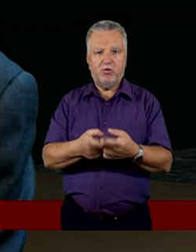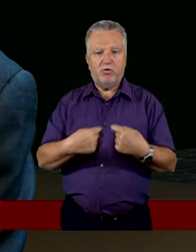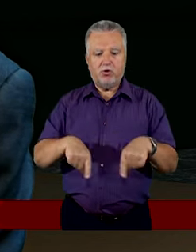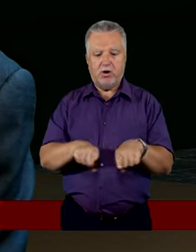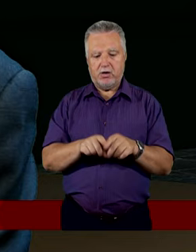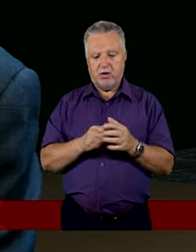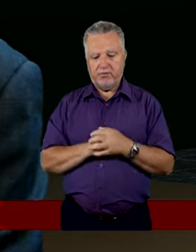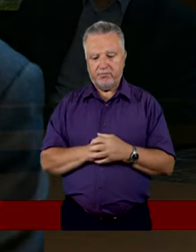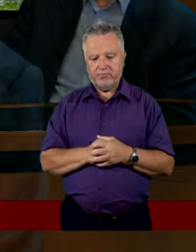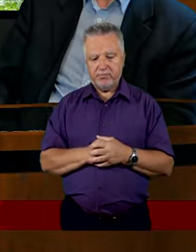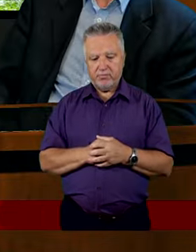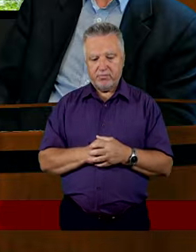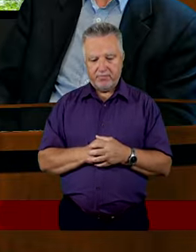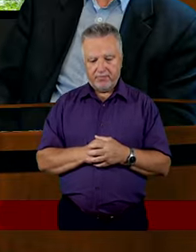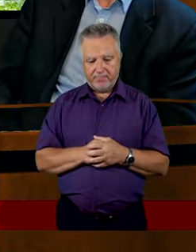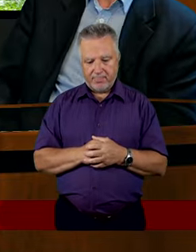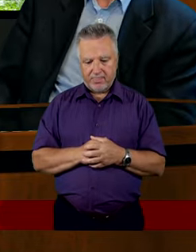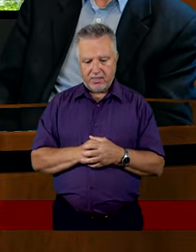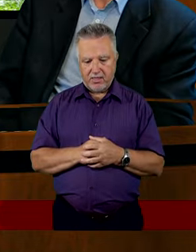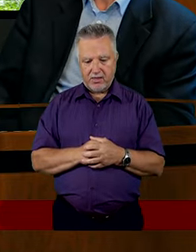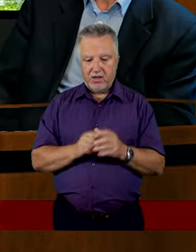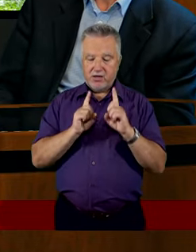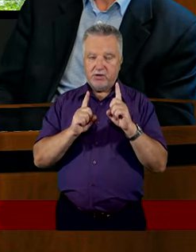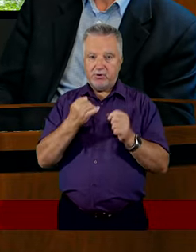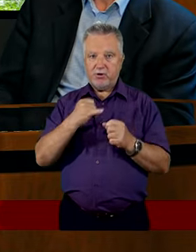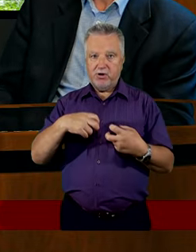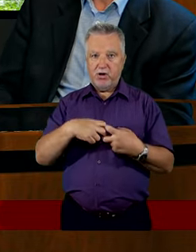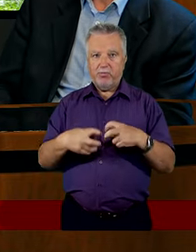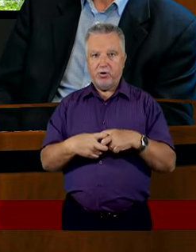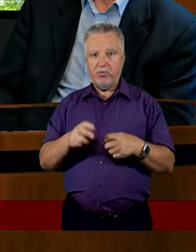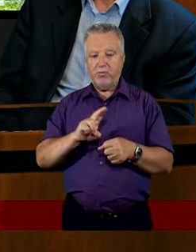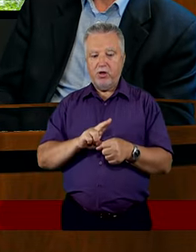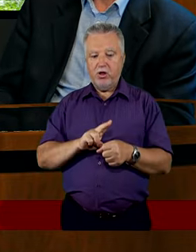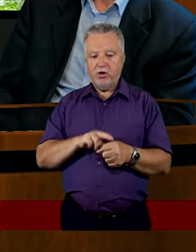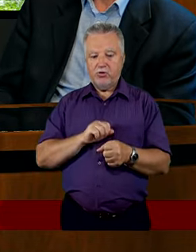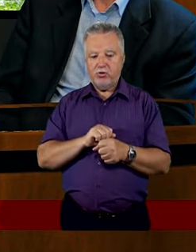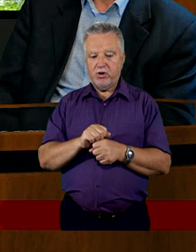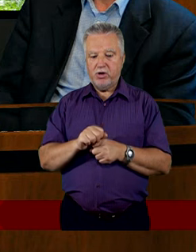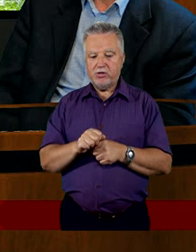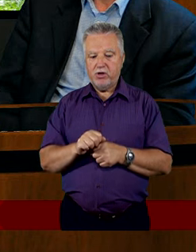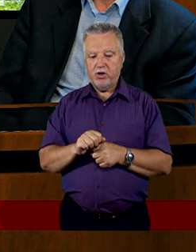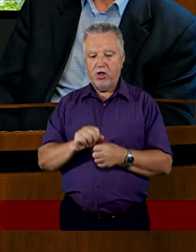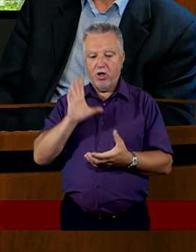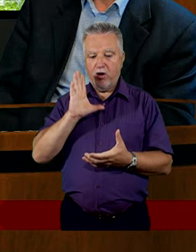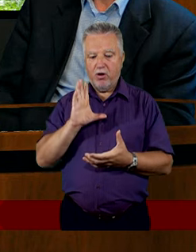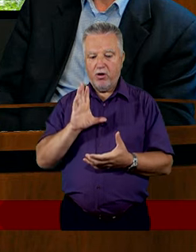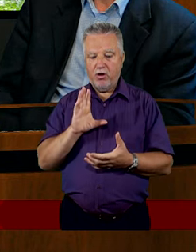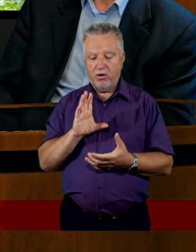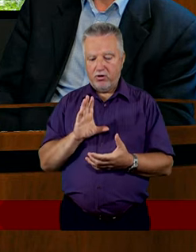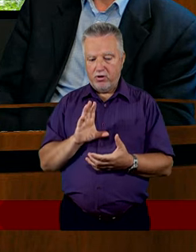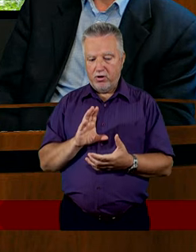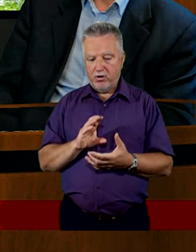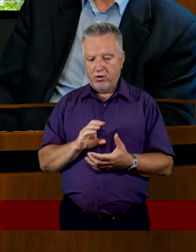wykonania. Mhm. Proszę, Zbyszku. Ja dostrzegam troszkę inny problem, który jest powieleniem problemu z czasów Pana